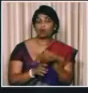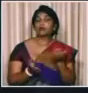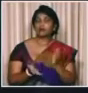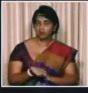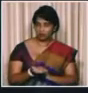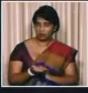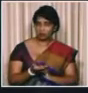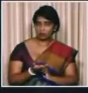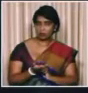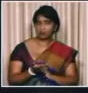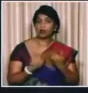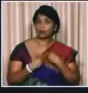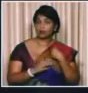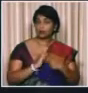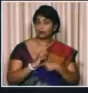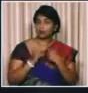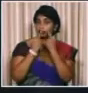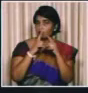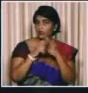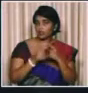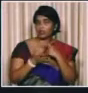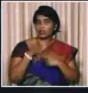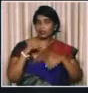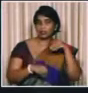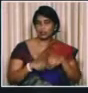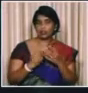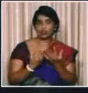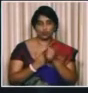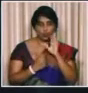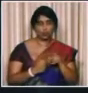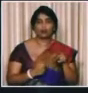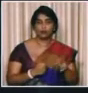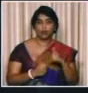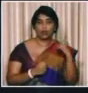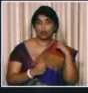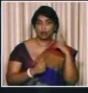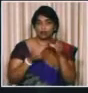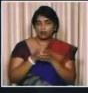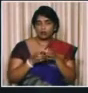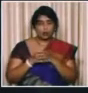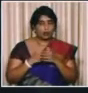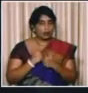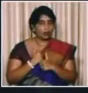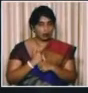නැවත අපේ රටේ විවිධ දේශපාලන උමනාකම් මත හමුදාවේ කුඩා කණ්ඩායම්